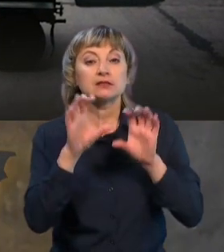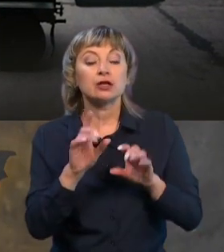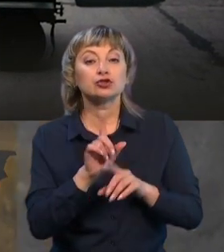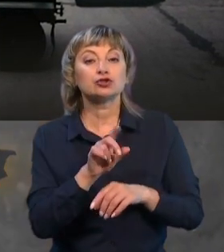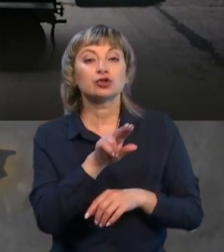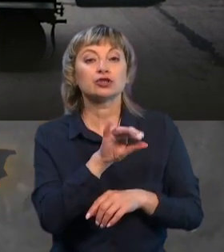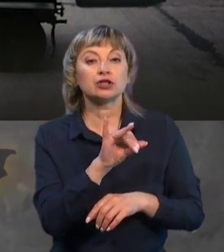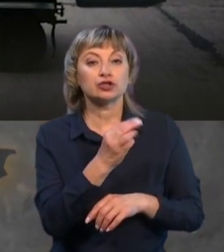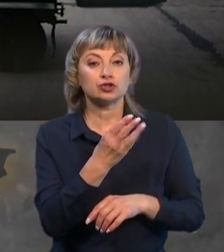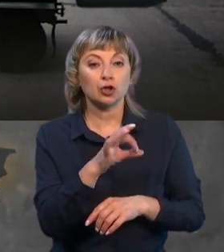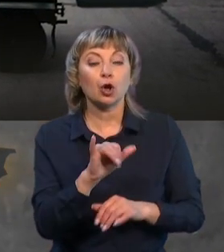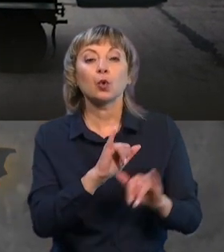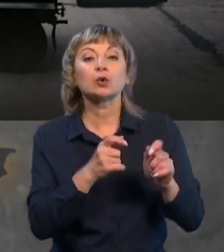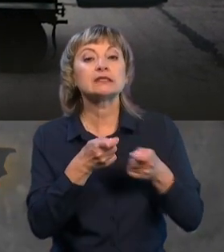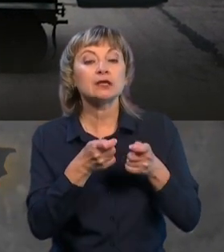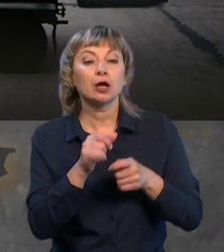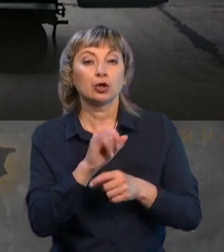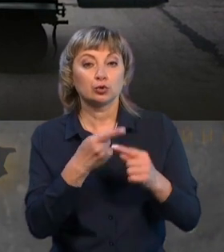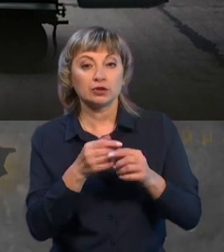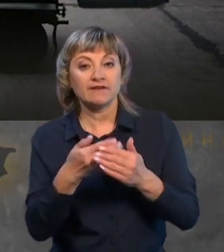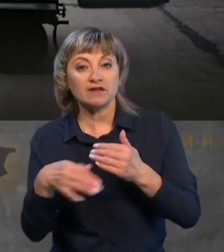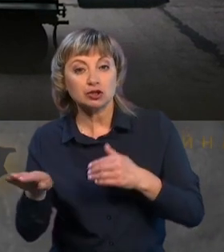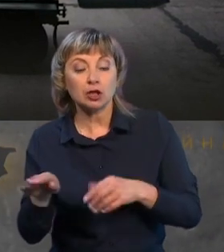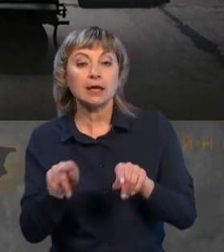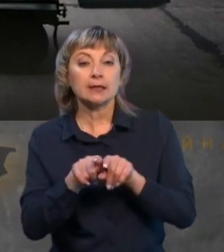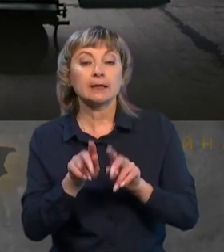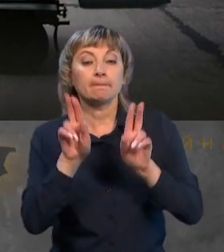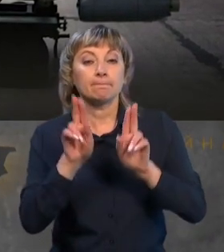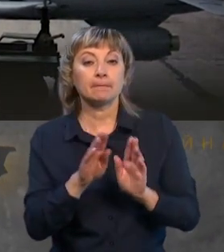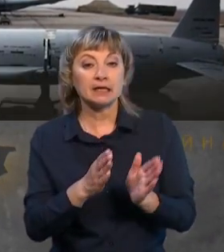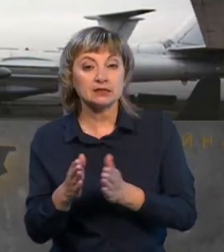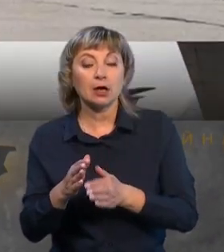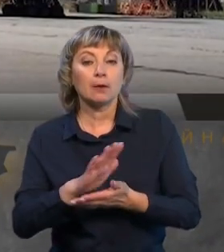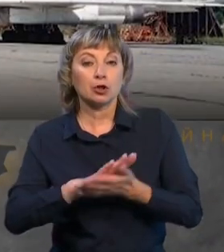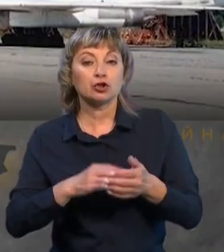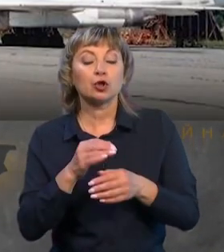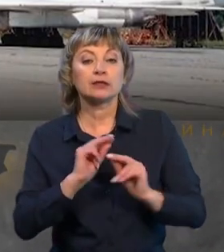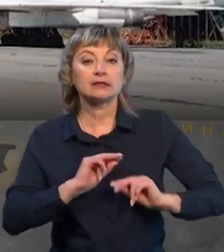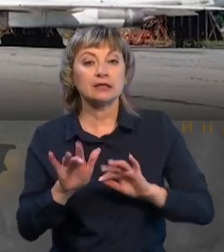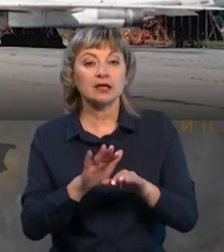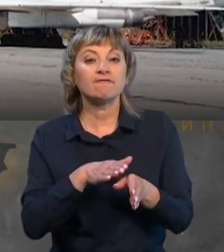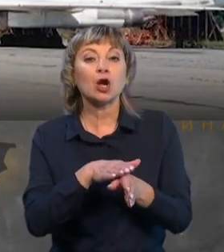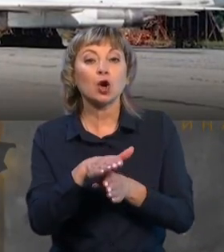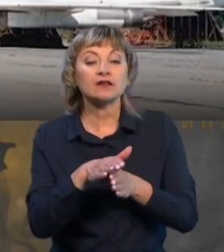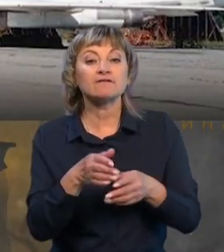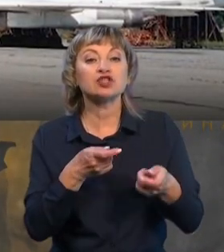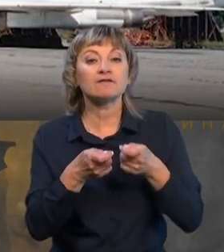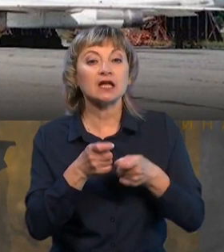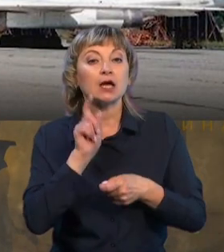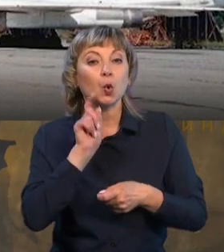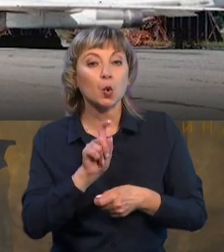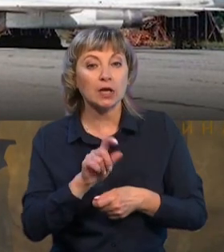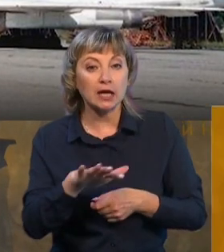дишло кудись керував туди і вийшло от за таким принципом продовжувала діяти виконавча влада України